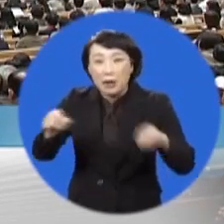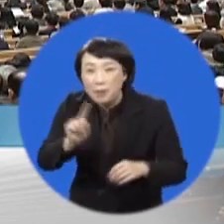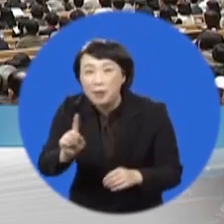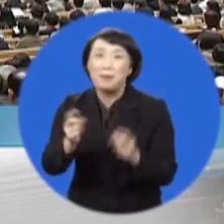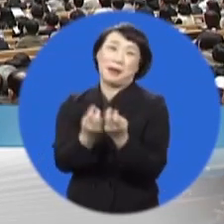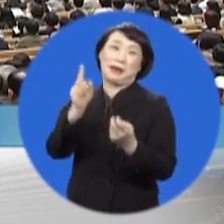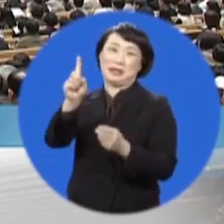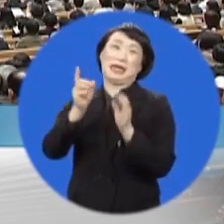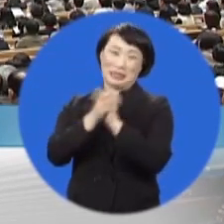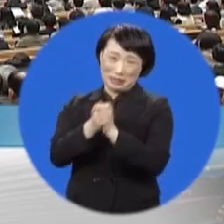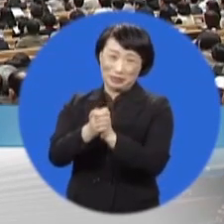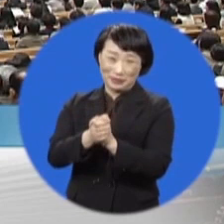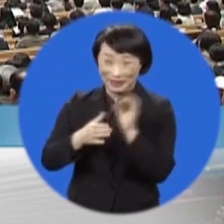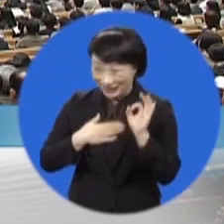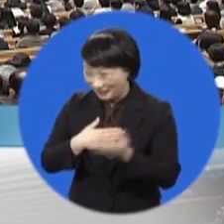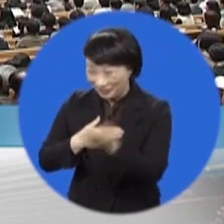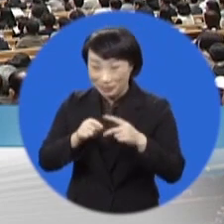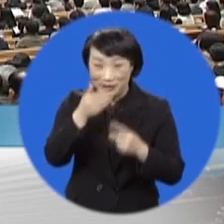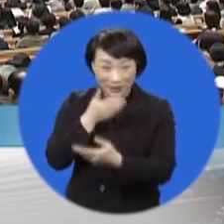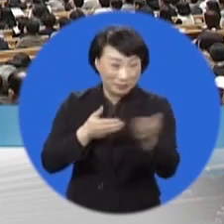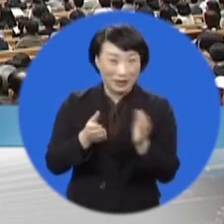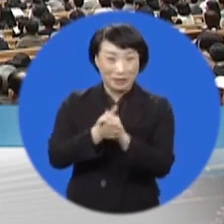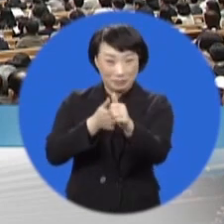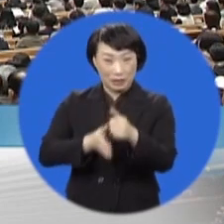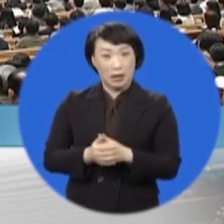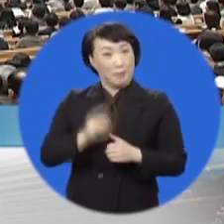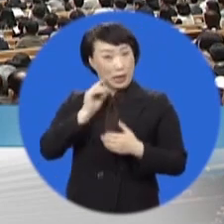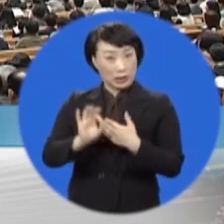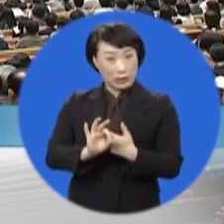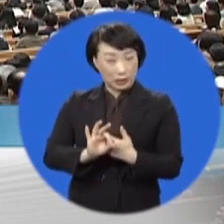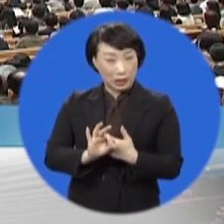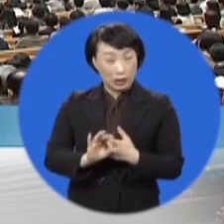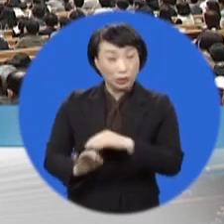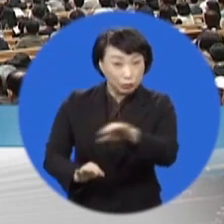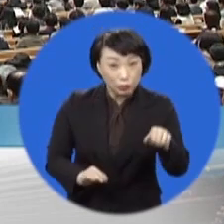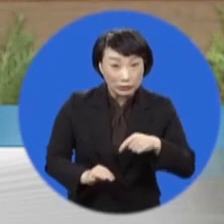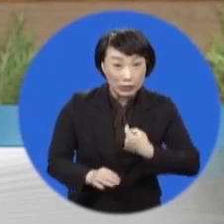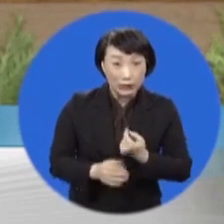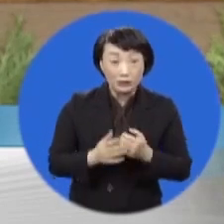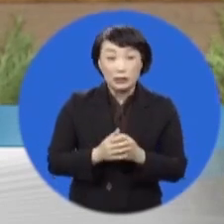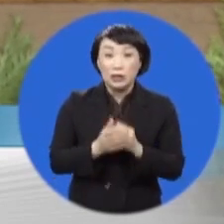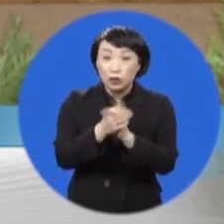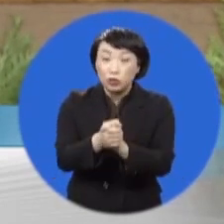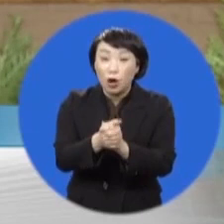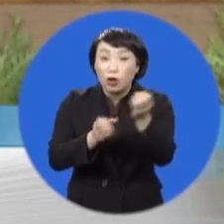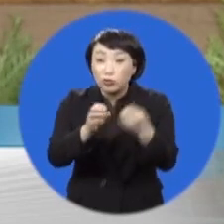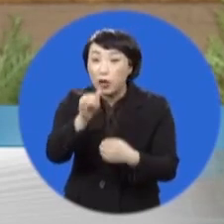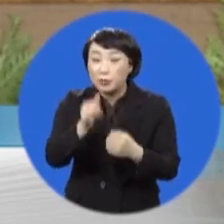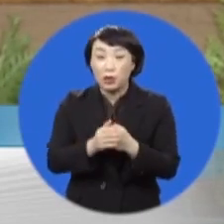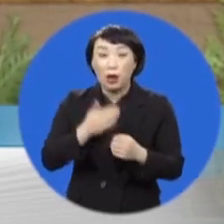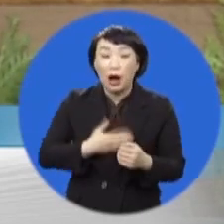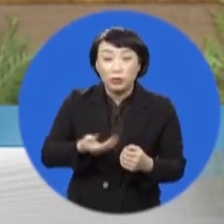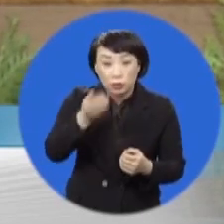알아들으면 아멘 합시다 예 만약에 우리 자신이 기도하면 음담 잇다고